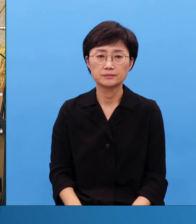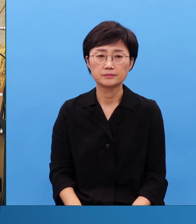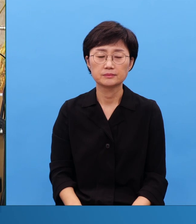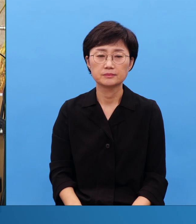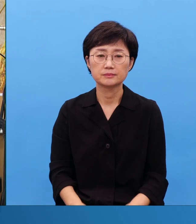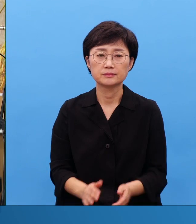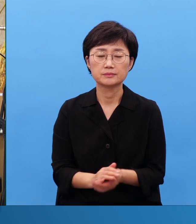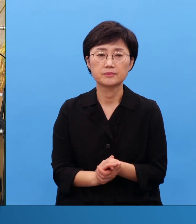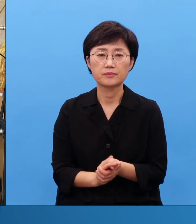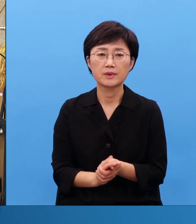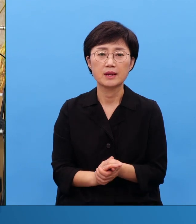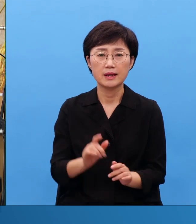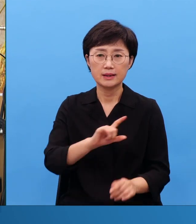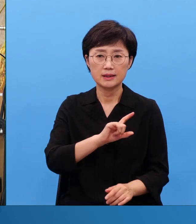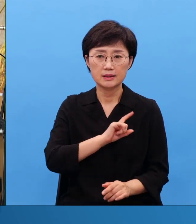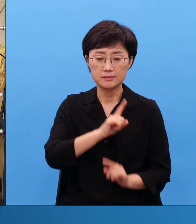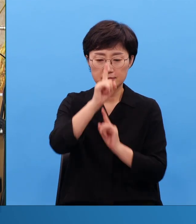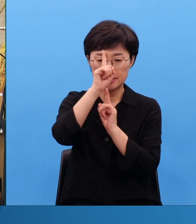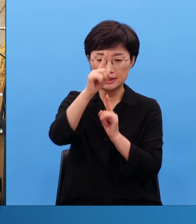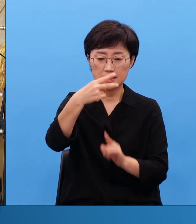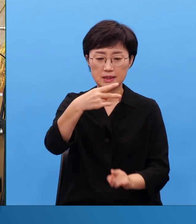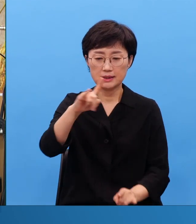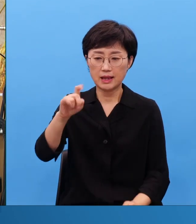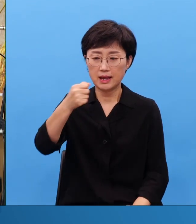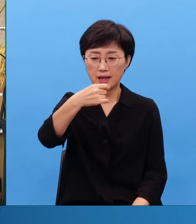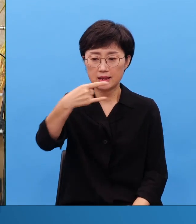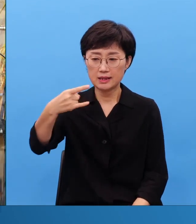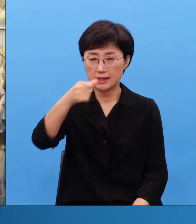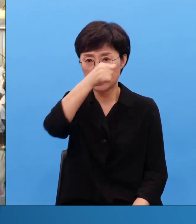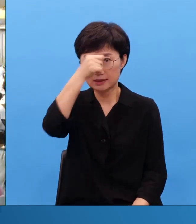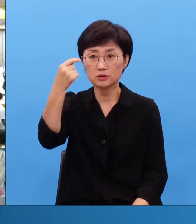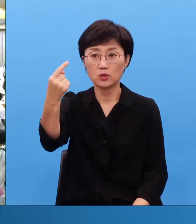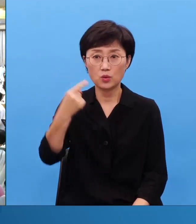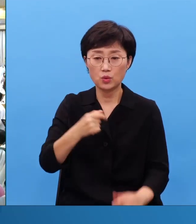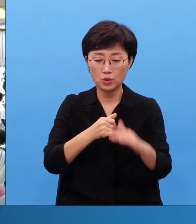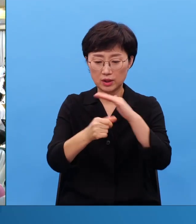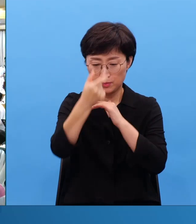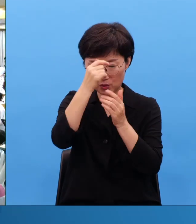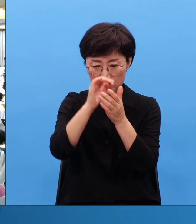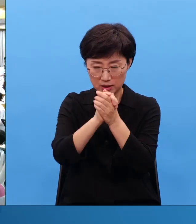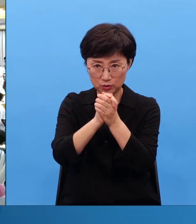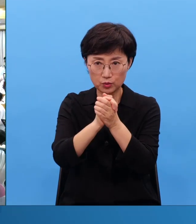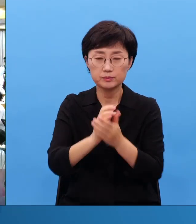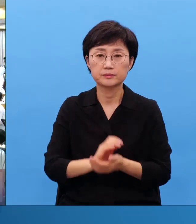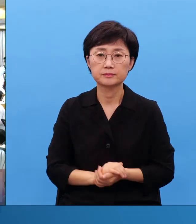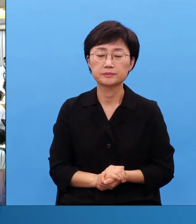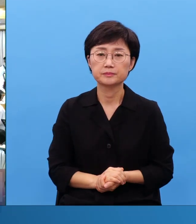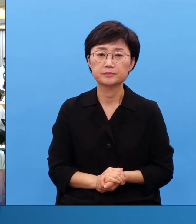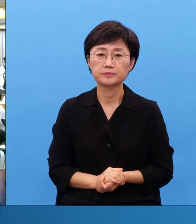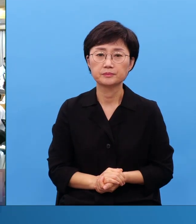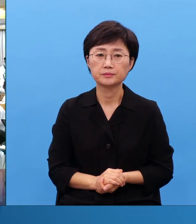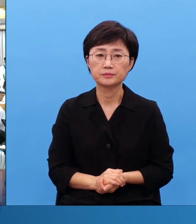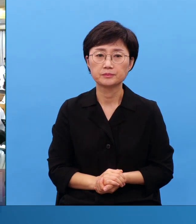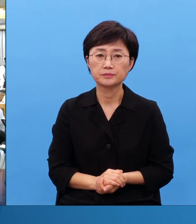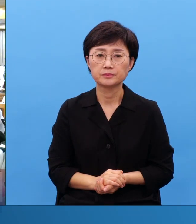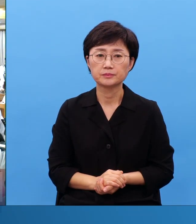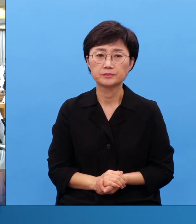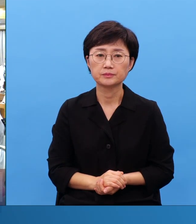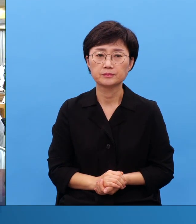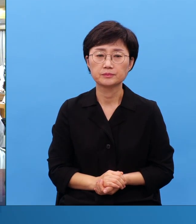사마을 북교회 이대희 장로님께서 대표 기도하시겠습니다. At this time, Elder Lee Dae-hee from Emmanuel Puk Church will come and pray for the